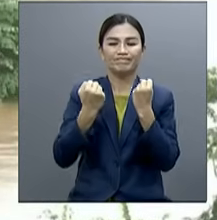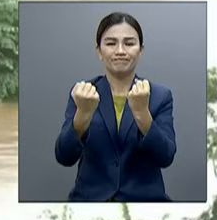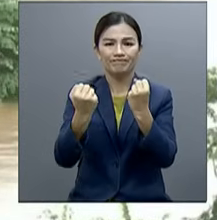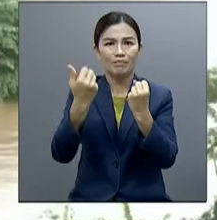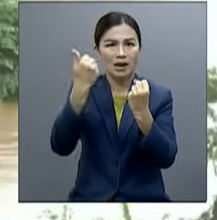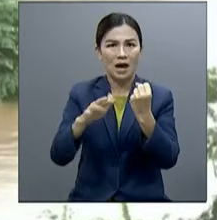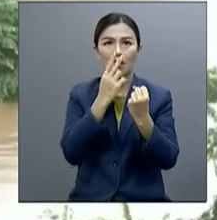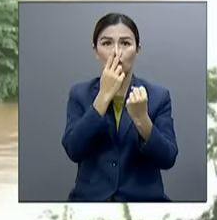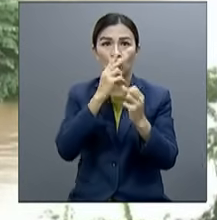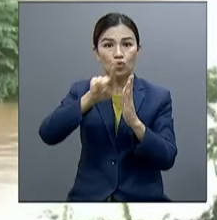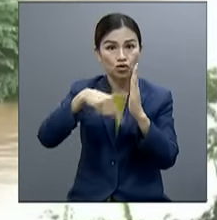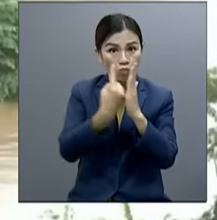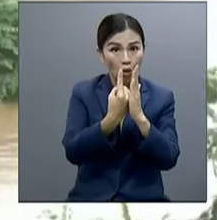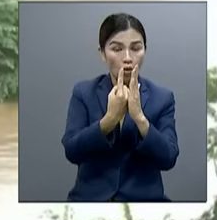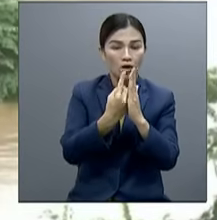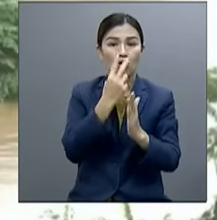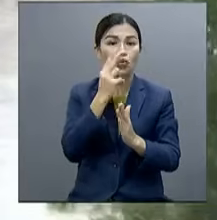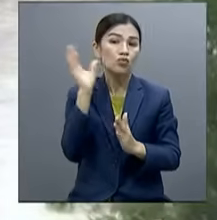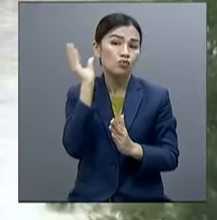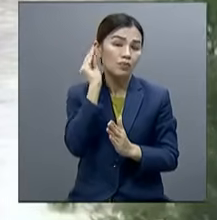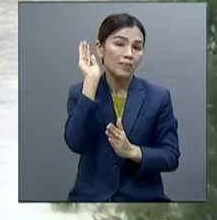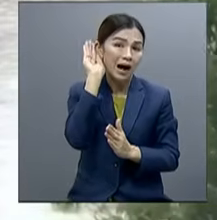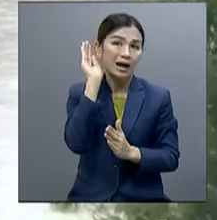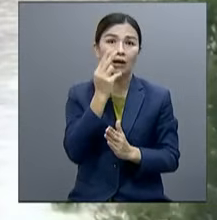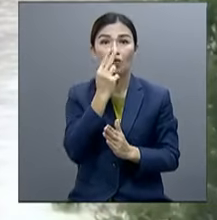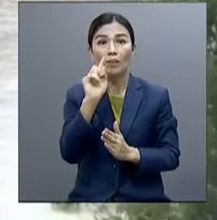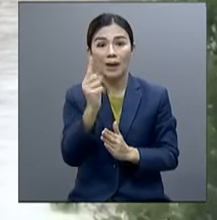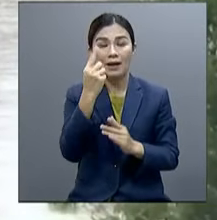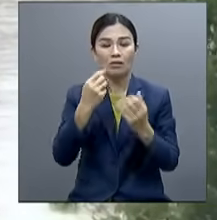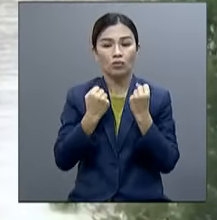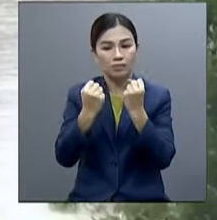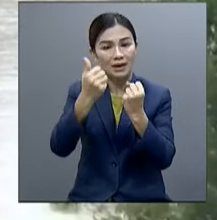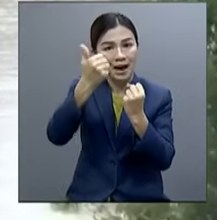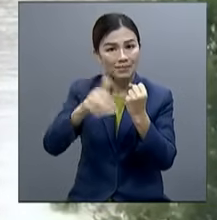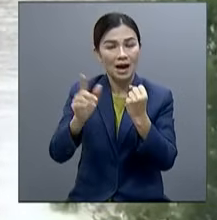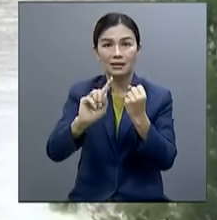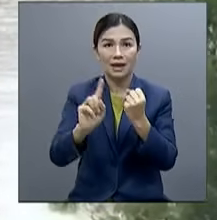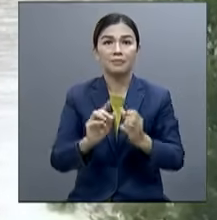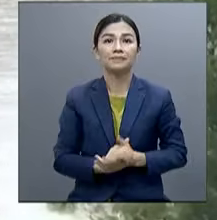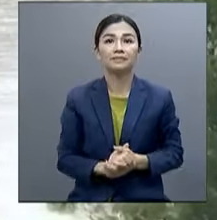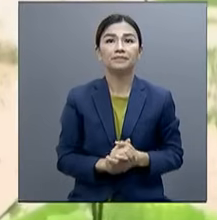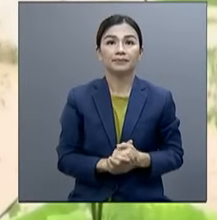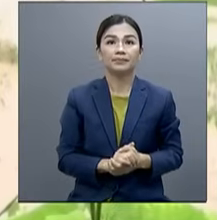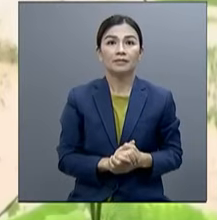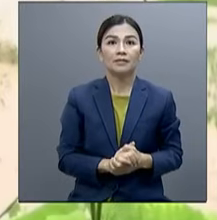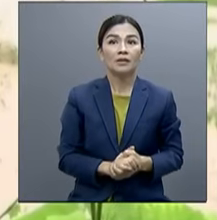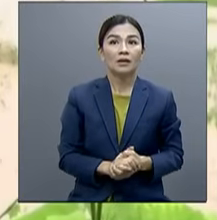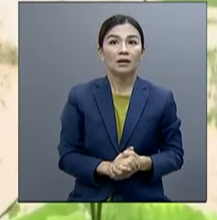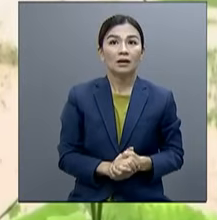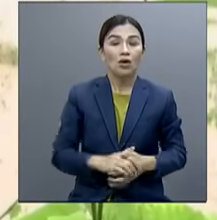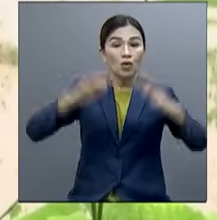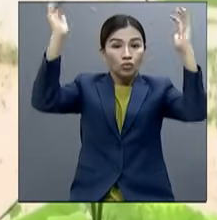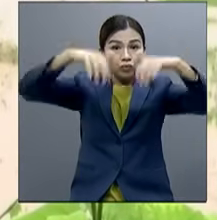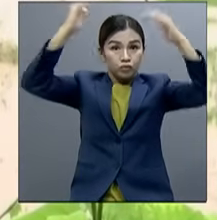กันเป็นรายชั่วโมงเลยค่ะคุณผู้ชมทางด้านนายพงศักดิ์เพชรคงแก้วนายอำเภอเวียงป่าเป้าเปิดเผยค่ะว่าเนื่องจากมีฝนต